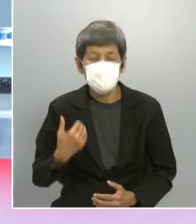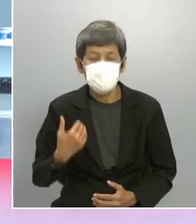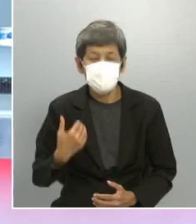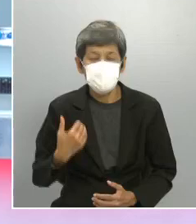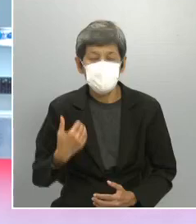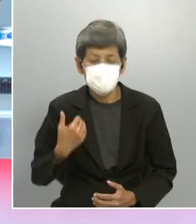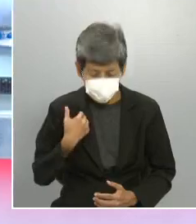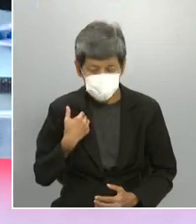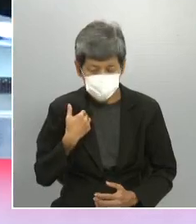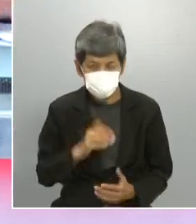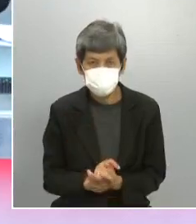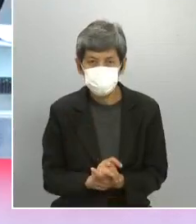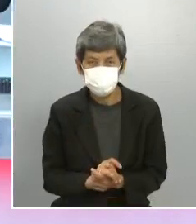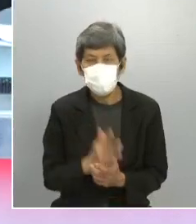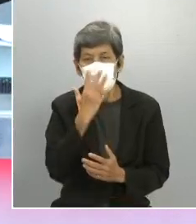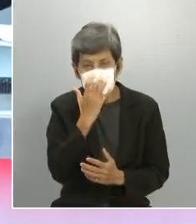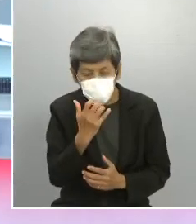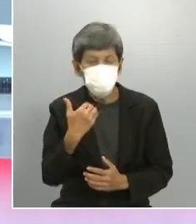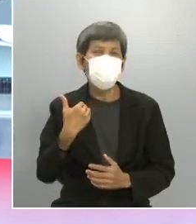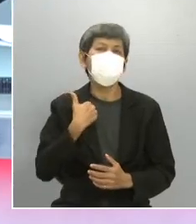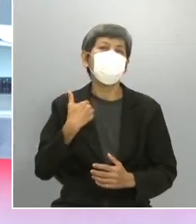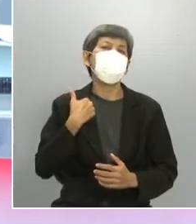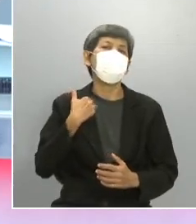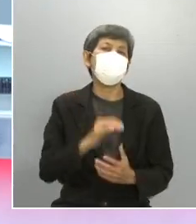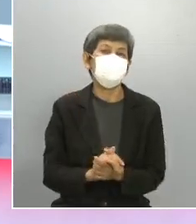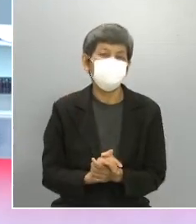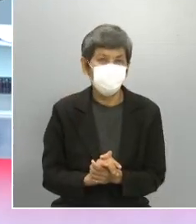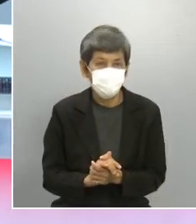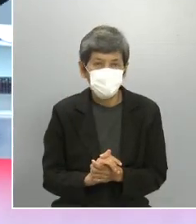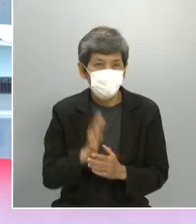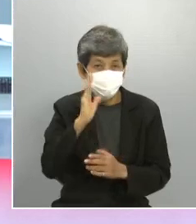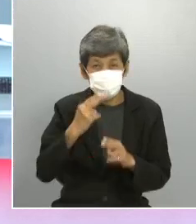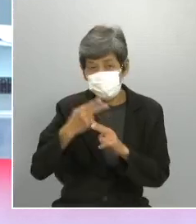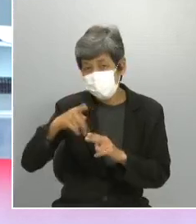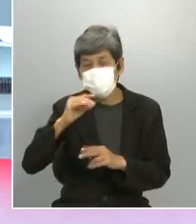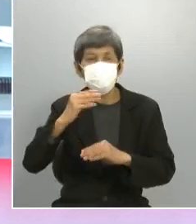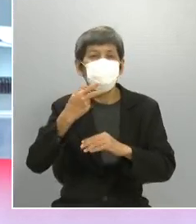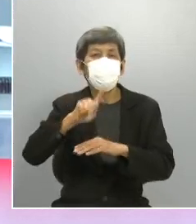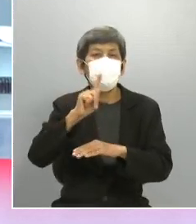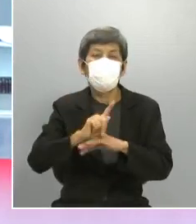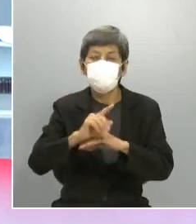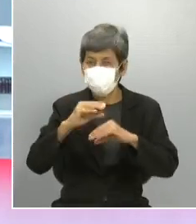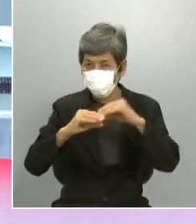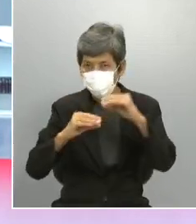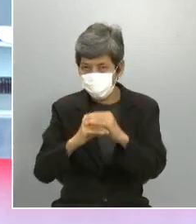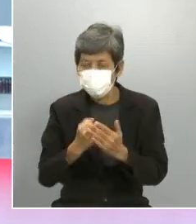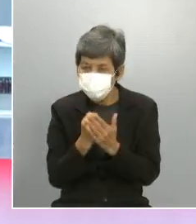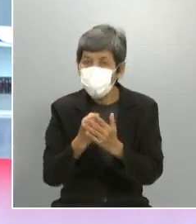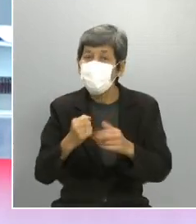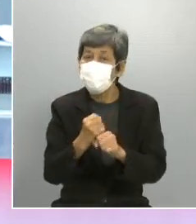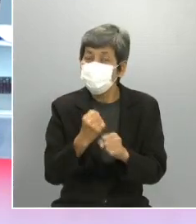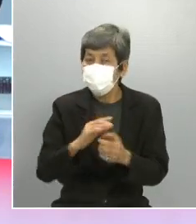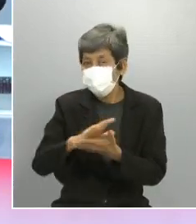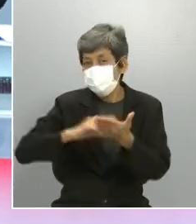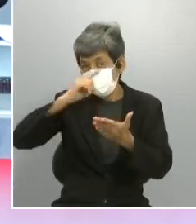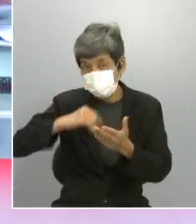การเลี้ยงมีผู้เสียหายจากคดีของนายประสิทธิ์เจียวก๊กค่ะแต่ทางตรงกันคืนคุณแผ่นดินนะคะต้องการจะขอความ